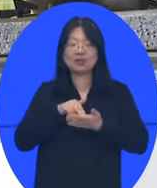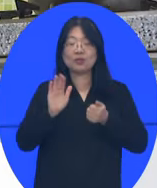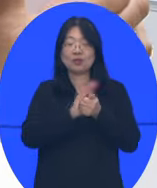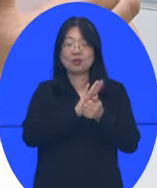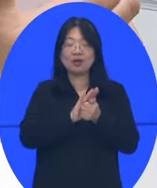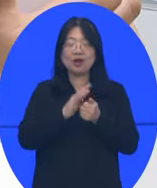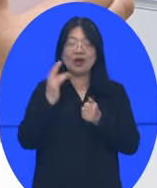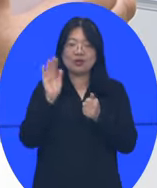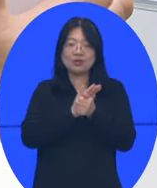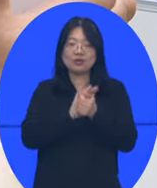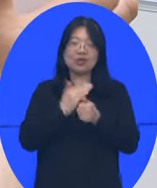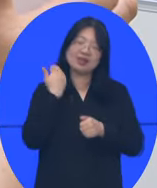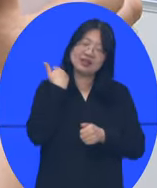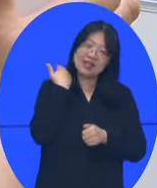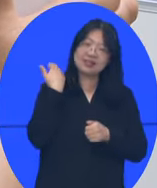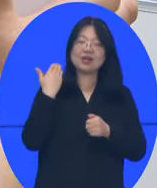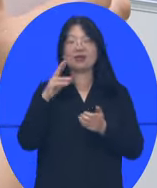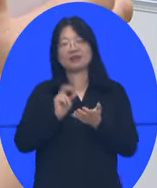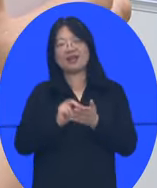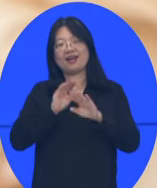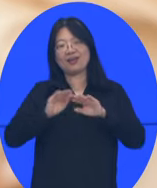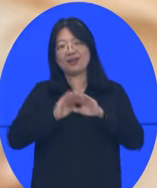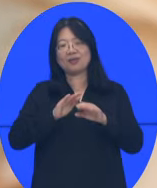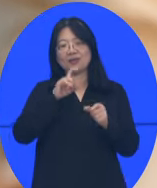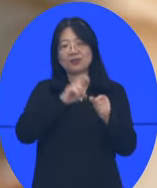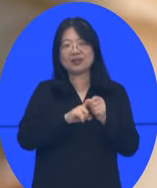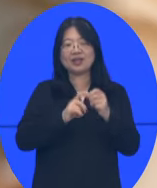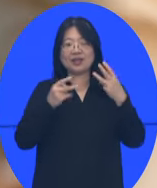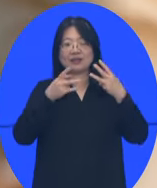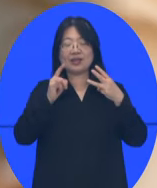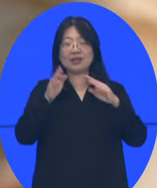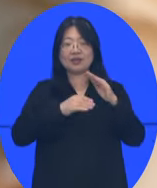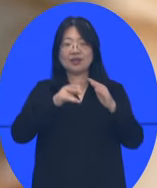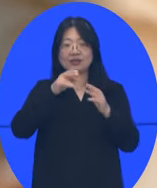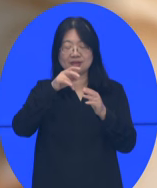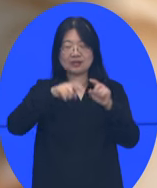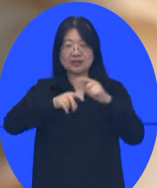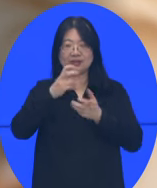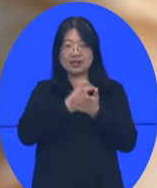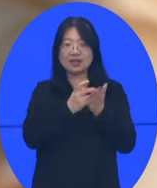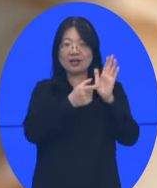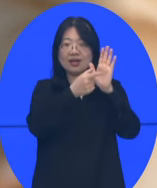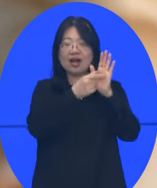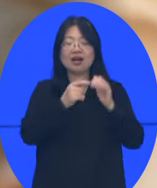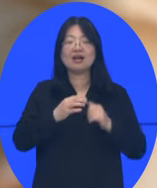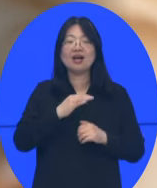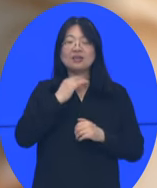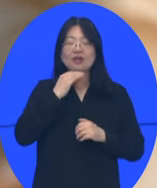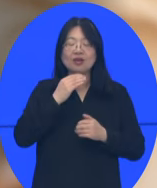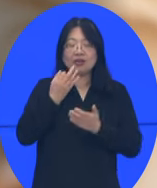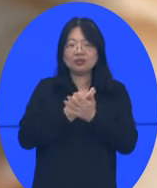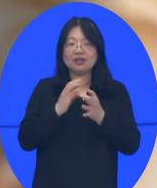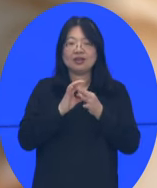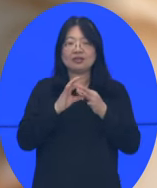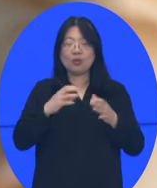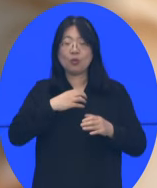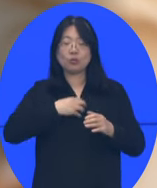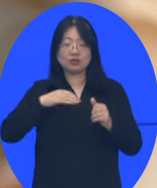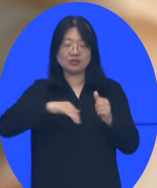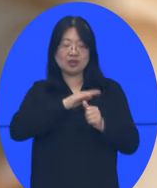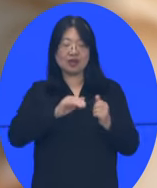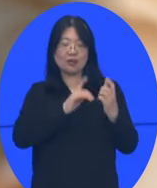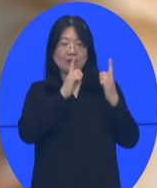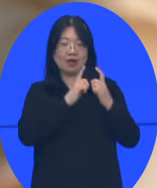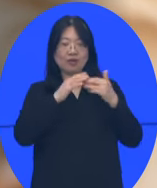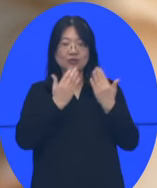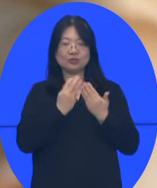봄 지대를 해소하겠다는 겁니다 3대 정책으로 구성되는데 연령 소득과 상관없이 위기 상황에 놓인